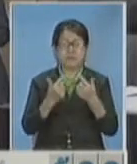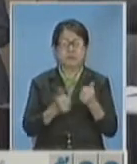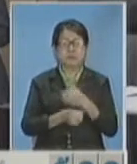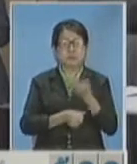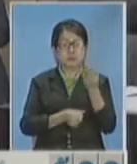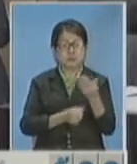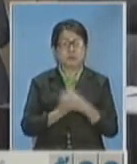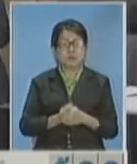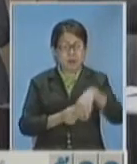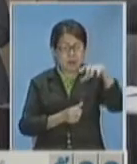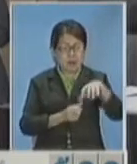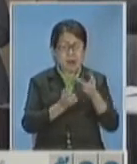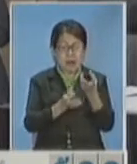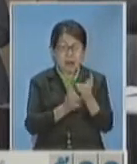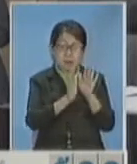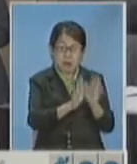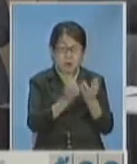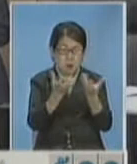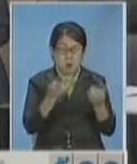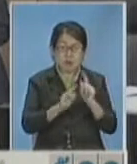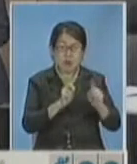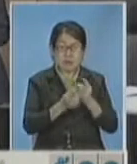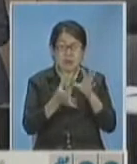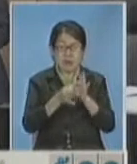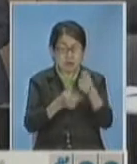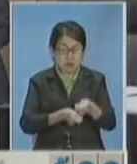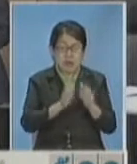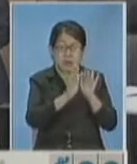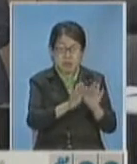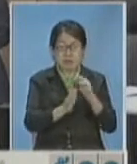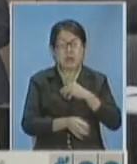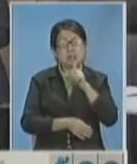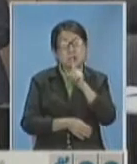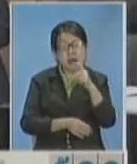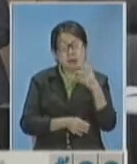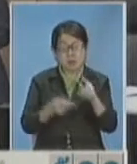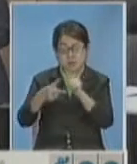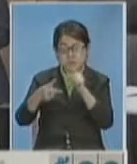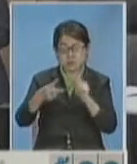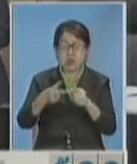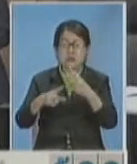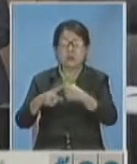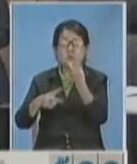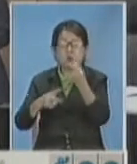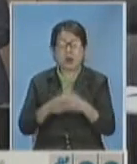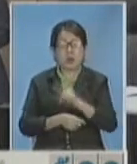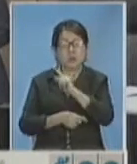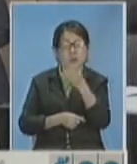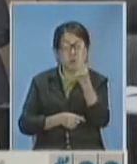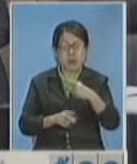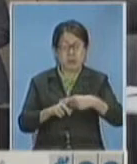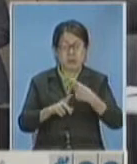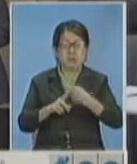าณทั้งอตก.และอคส.ดิฉันได้ถามว่าค่าใช้จ่ายต่อโกดังเท่าไหร่นะคะแล้วก็คิดเป็นกี่วันกี่เดือน